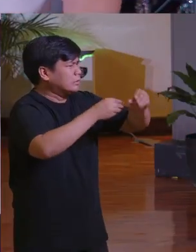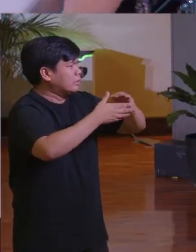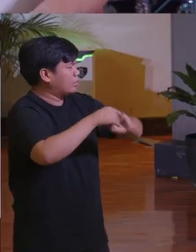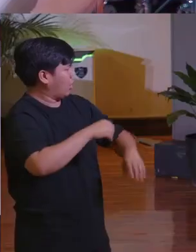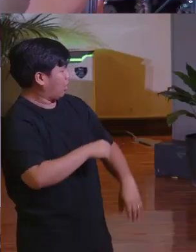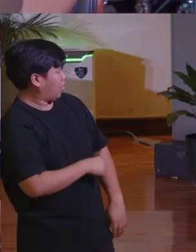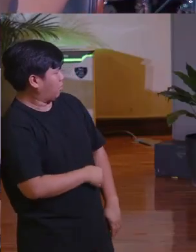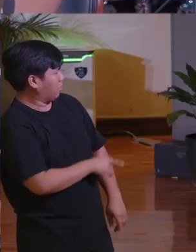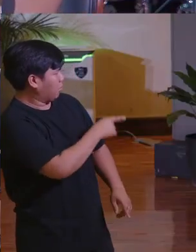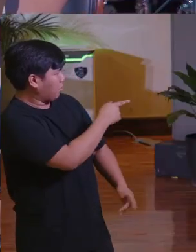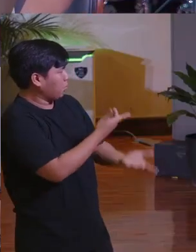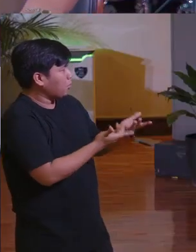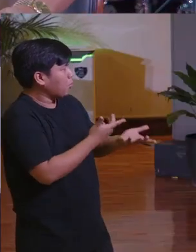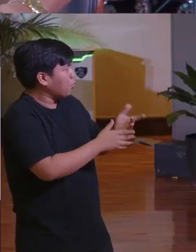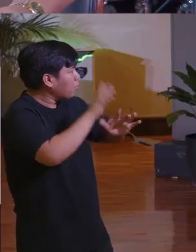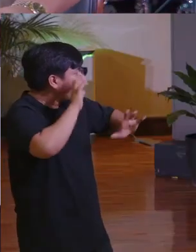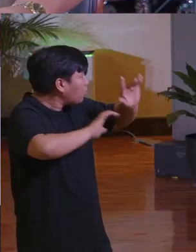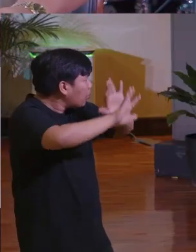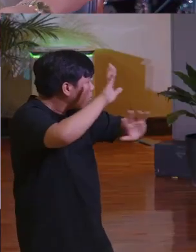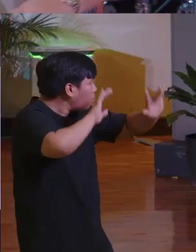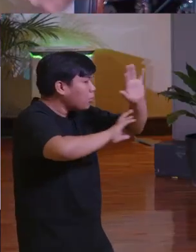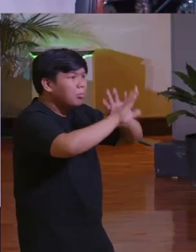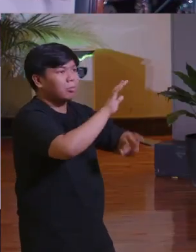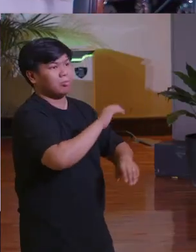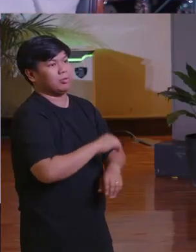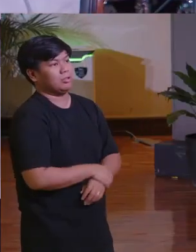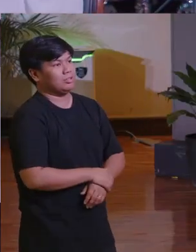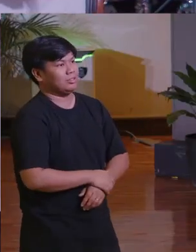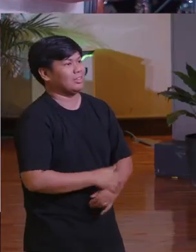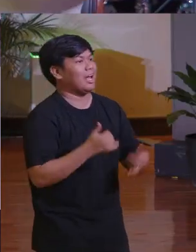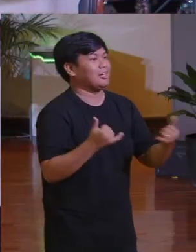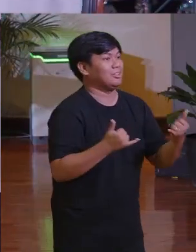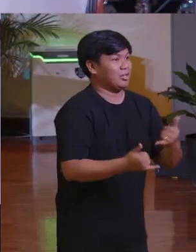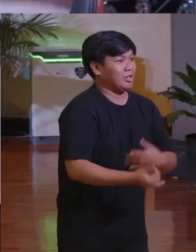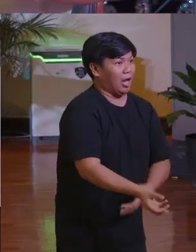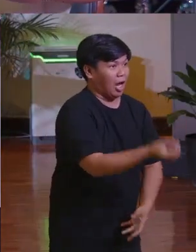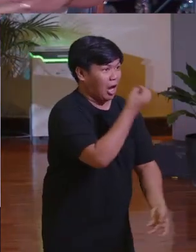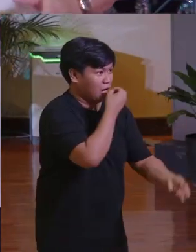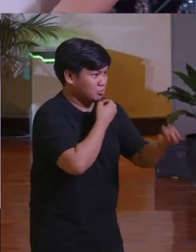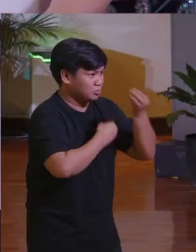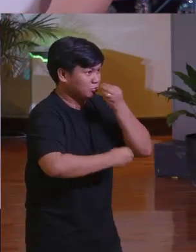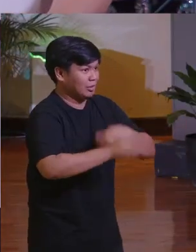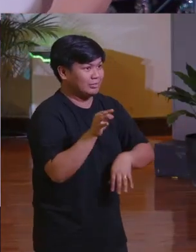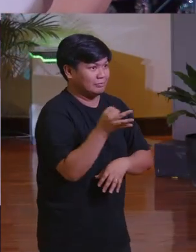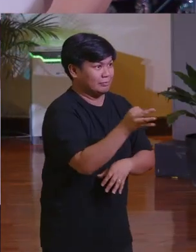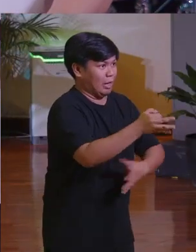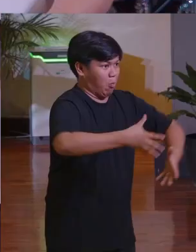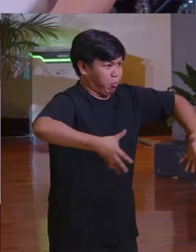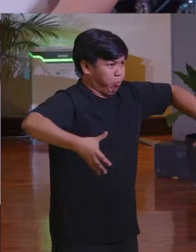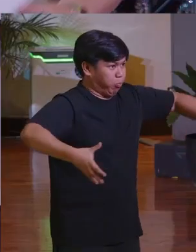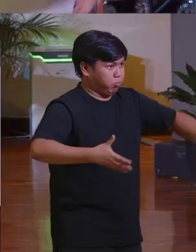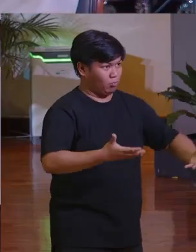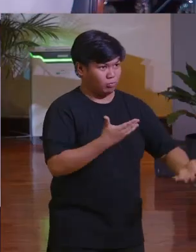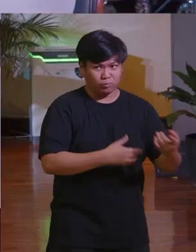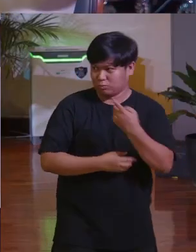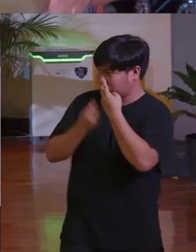balyena. No? Okay, tumingin sa akin. Sinabi kong balyena, parang,